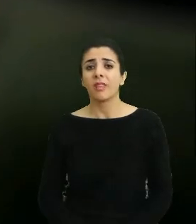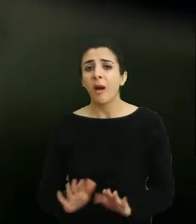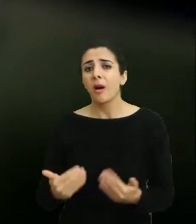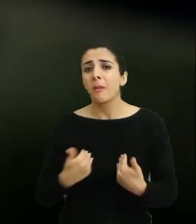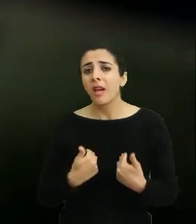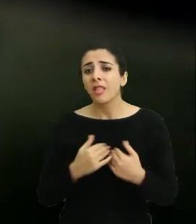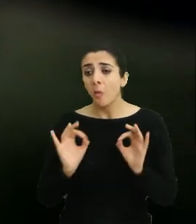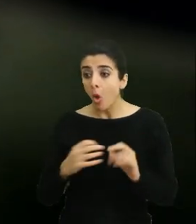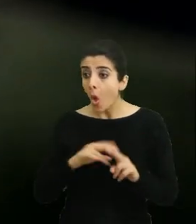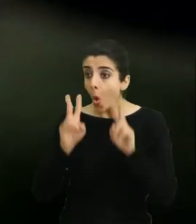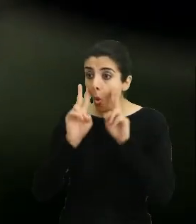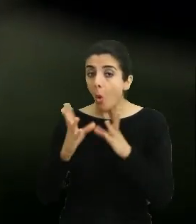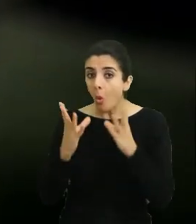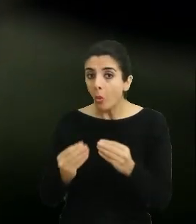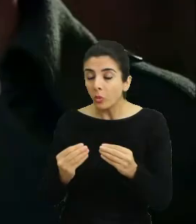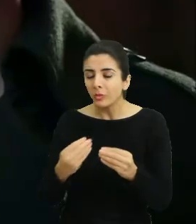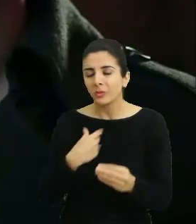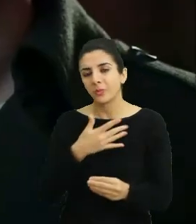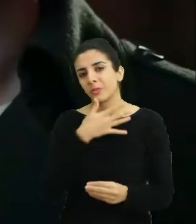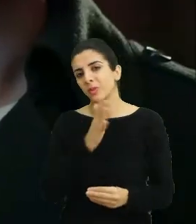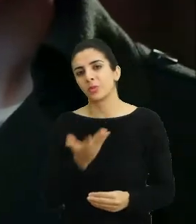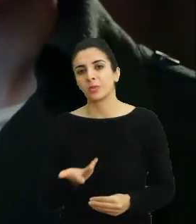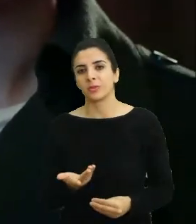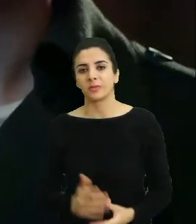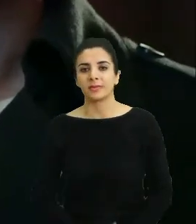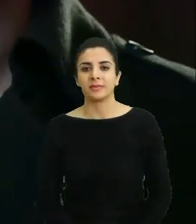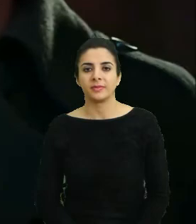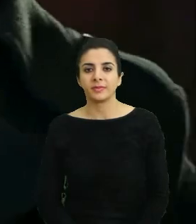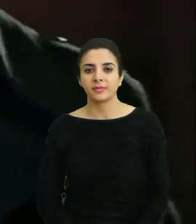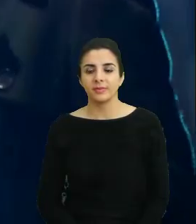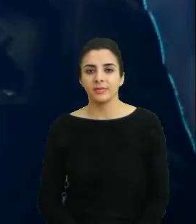Ama ben bunu görebilir miyim? İşte onu bilmiyorum.